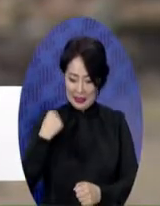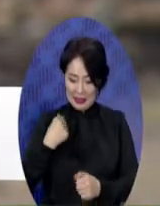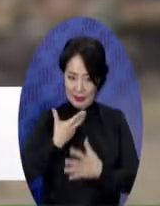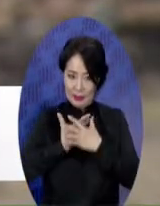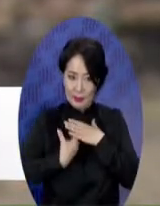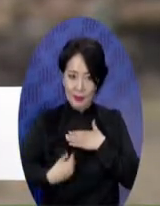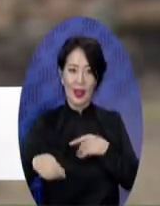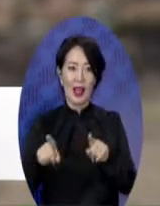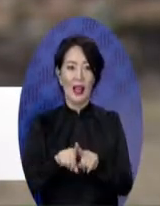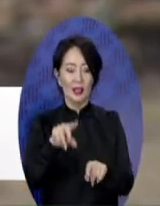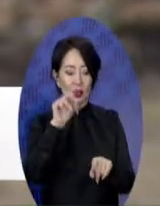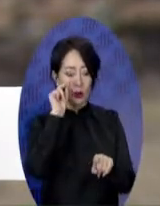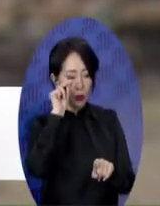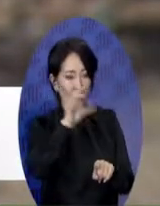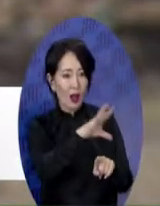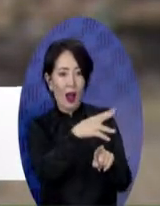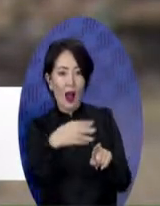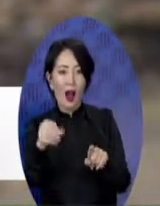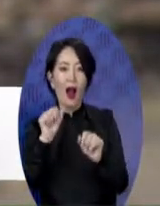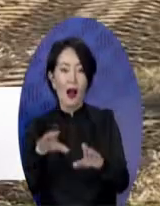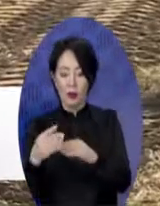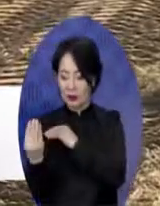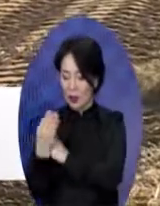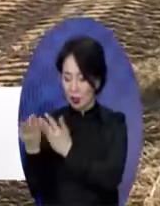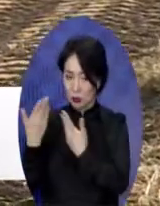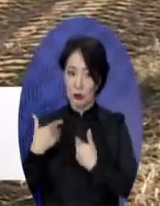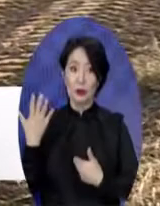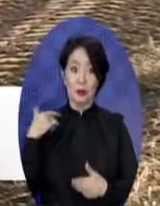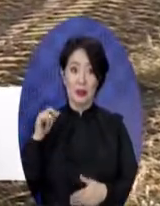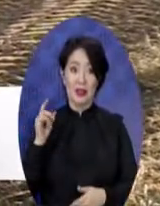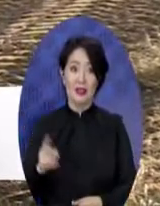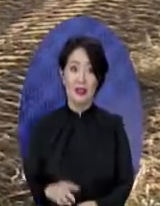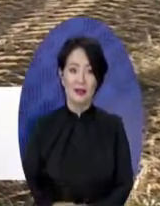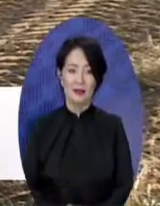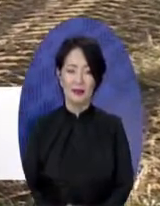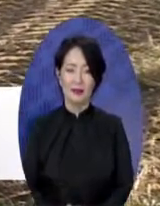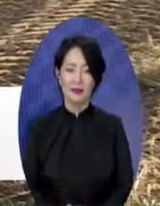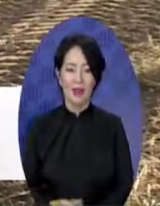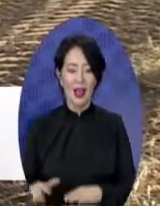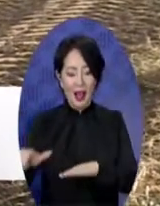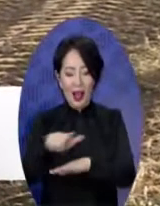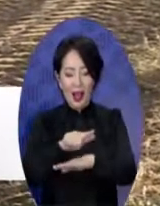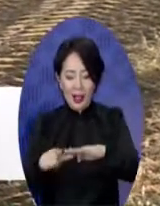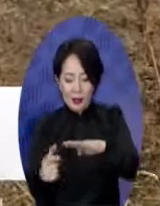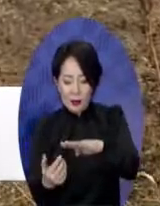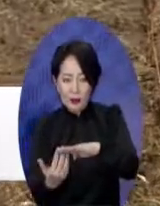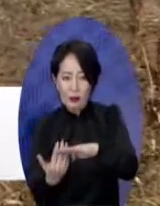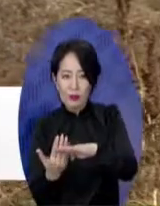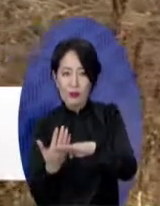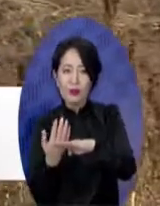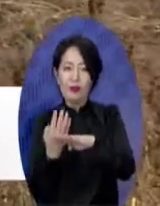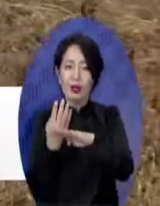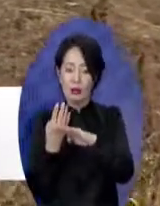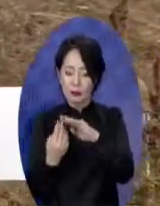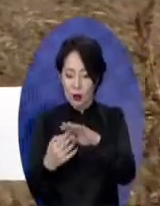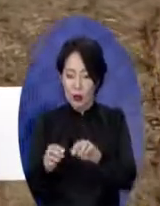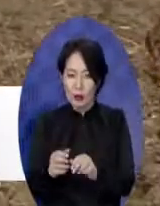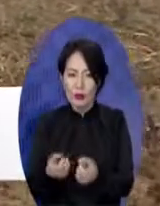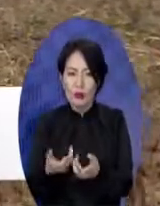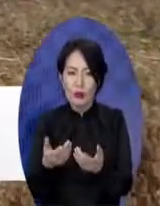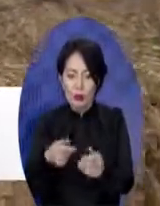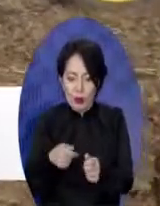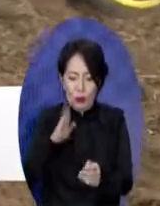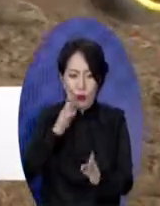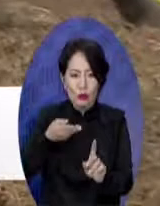нар өөрсдөө шингээж авах хэрэгтэй гэж зөвлөж исэн. Газар тариалан бол өсгөж үржүүлж, тарж ургуулж,